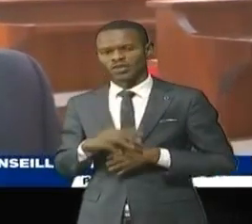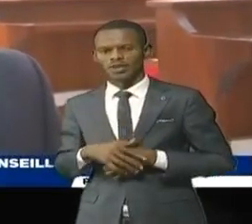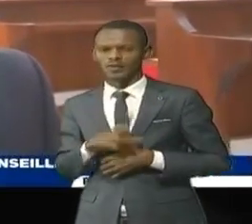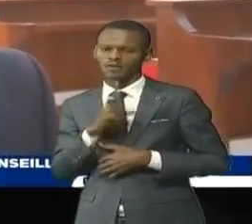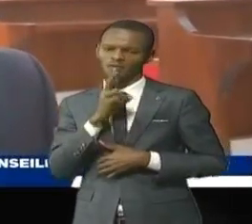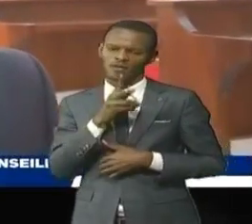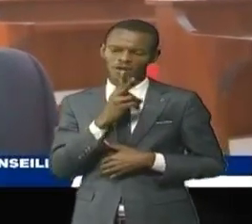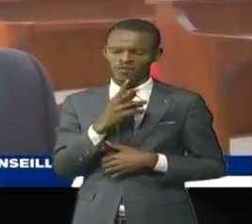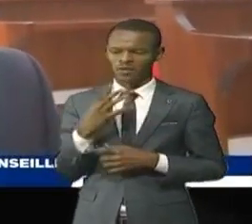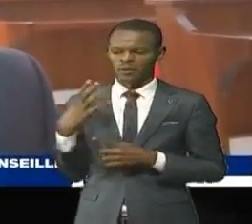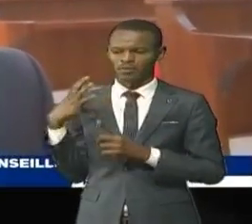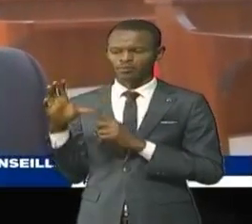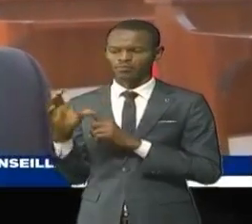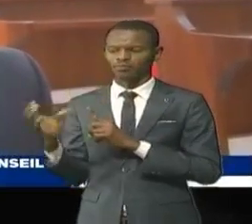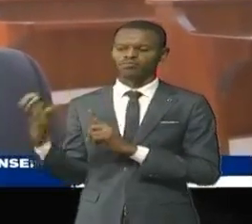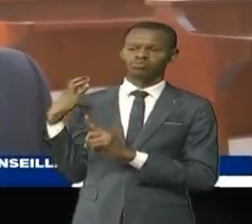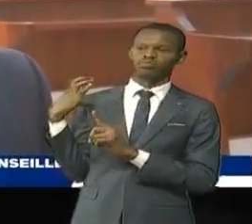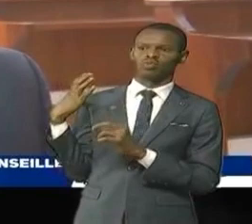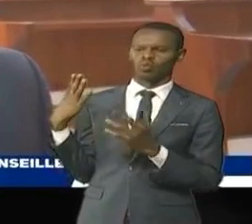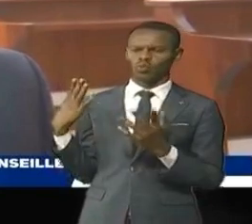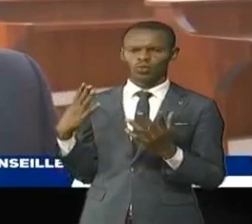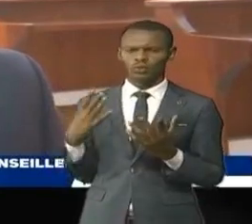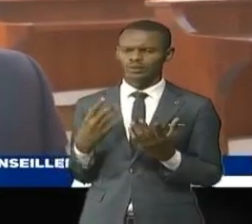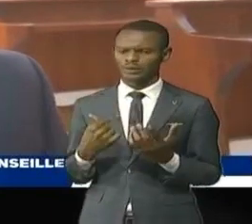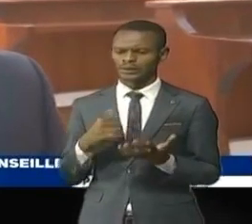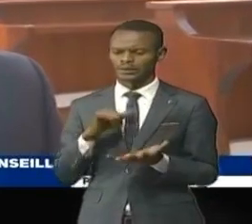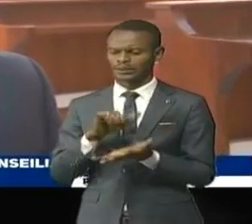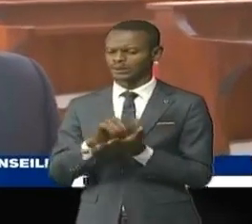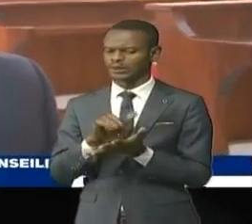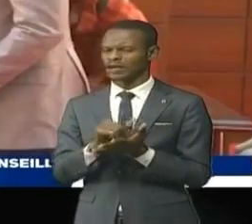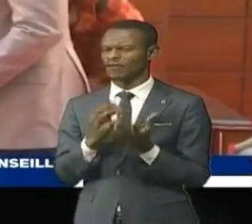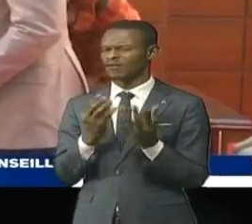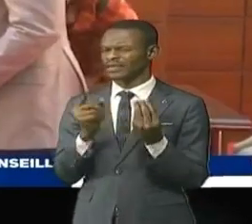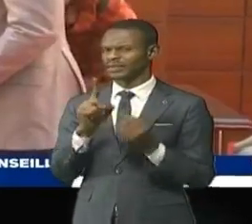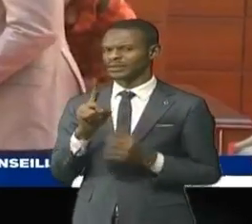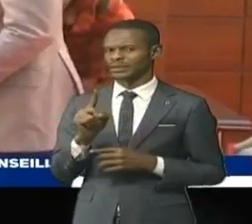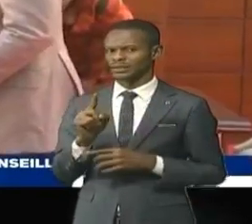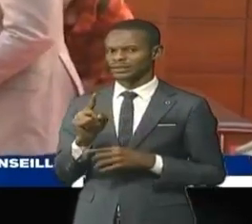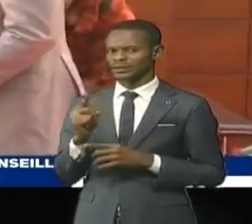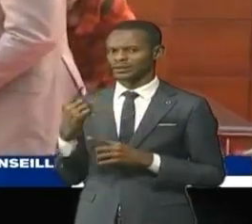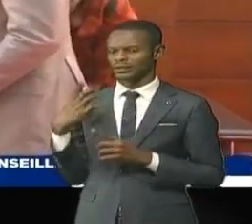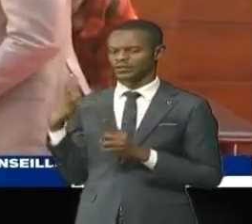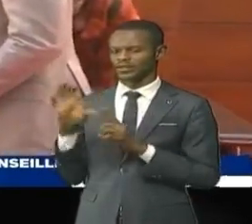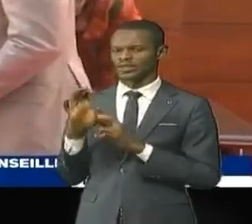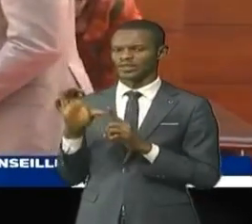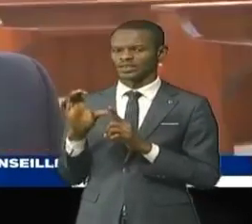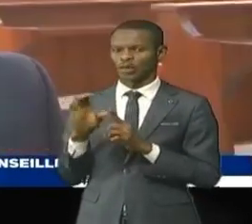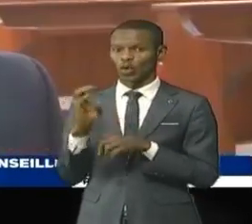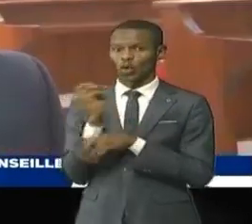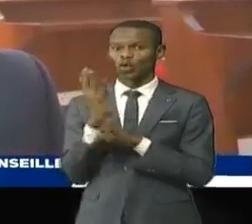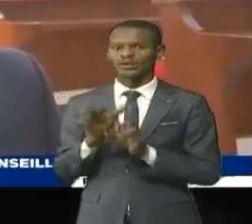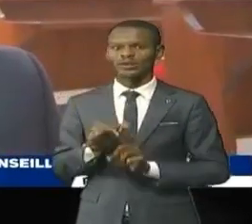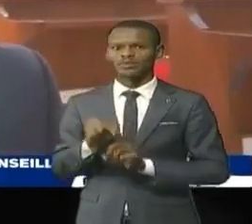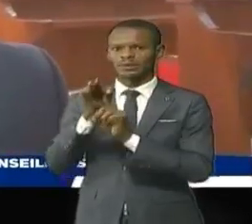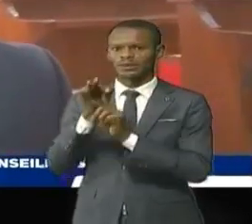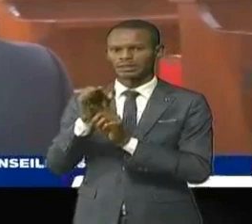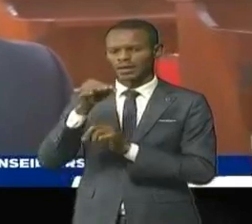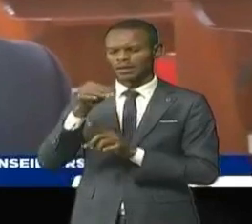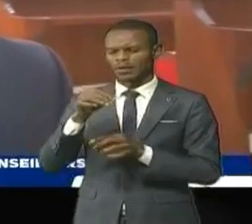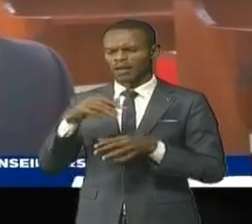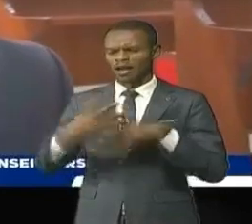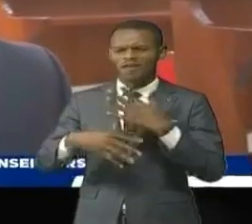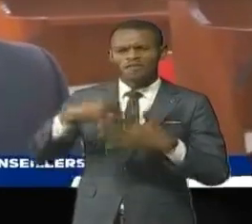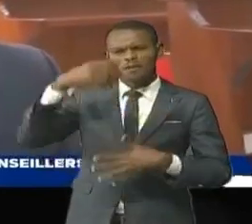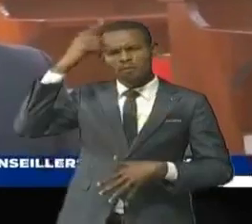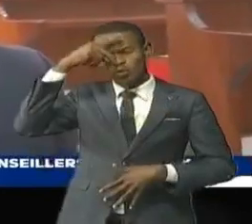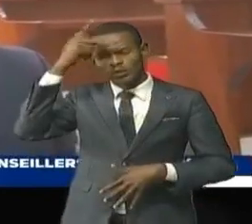ses fonctions de conseiller principal, matière politique, processus électoral, faire son suivi, c'est